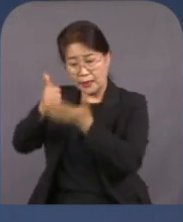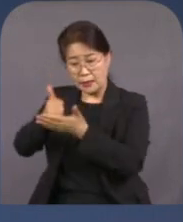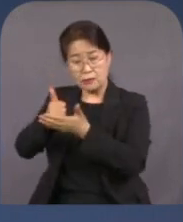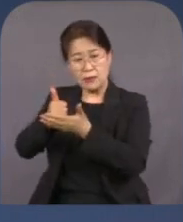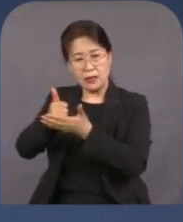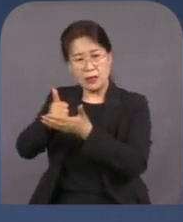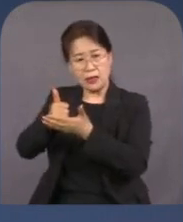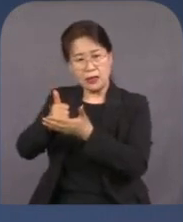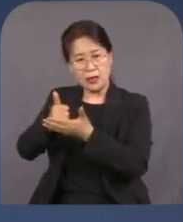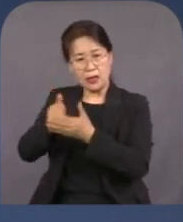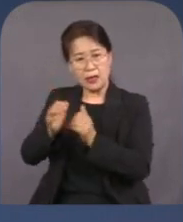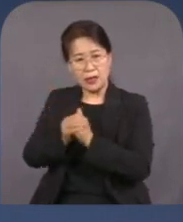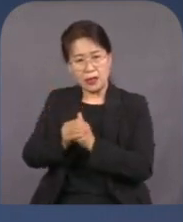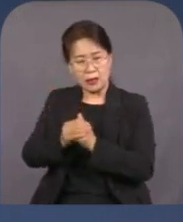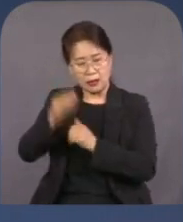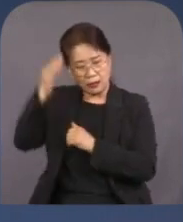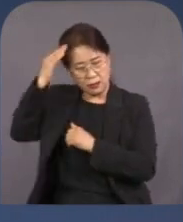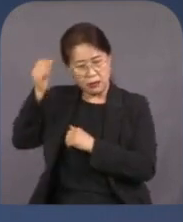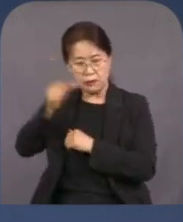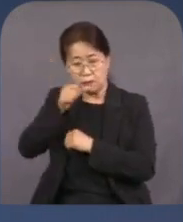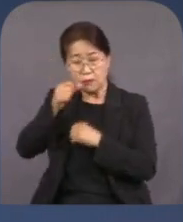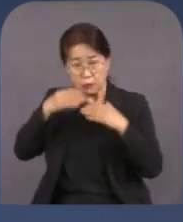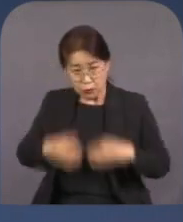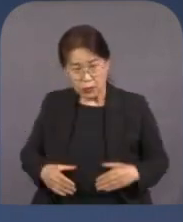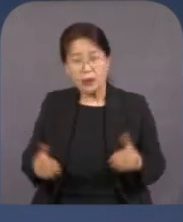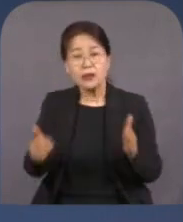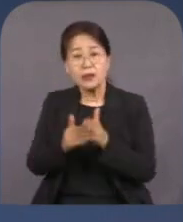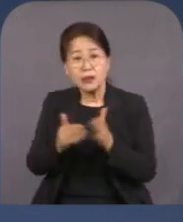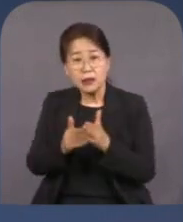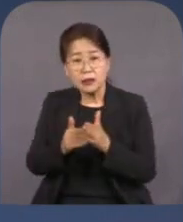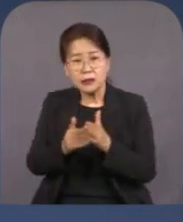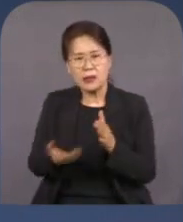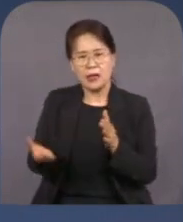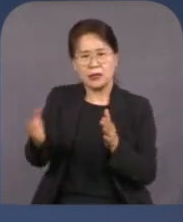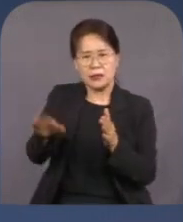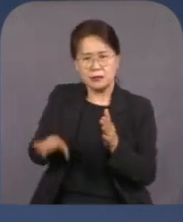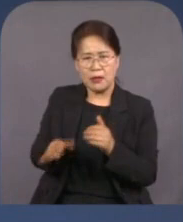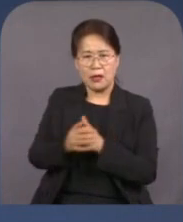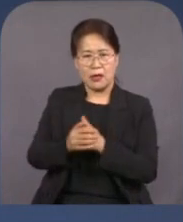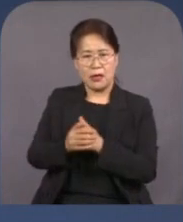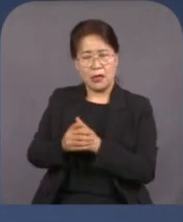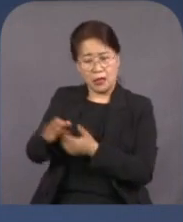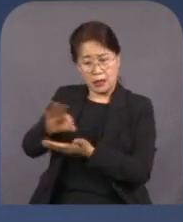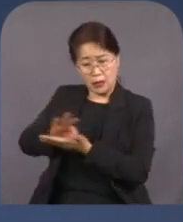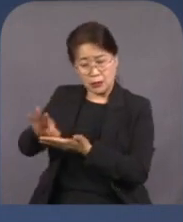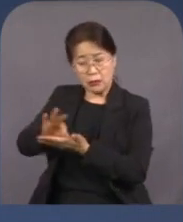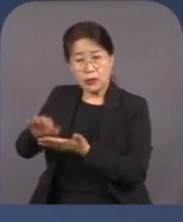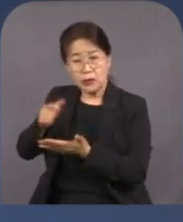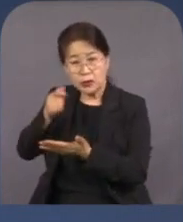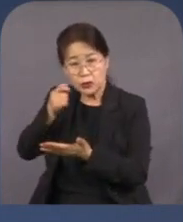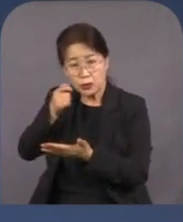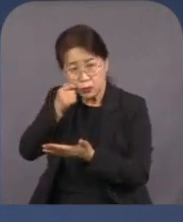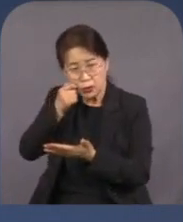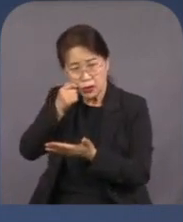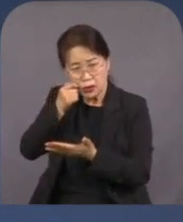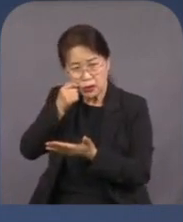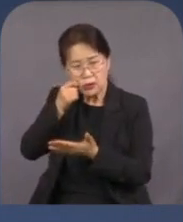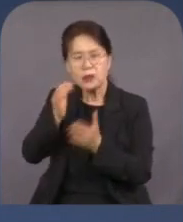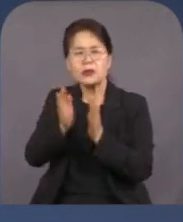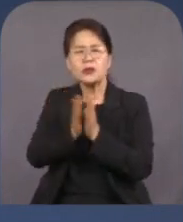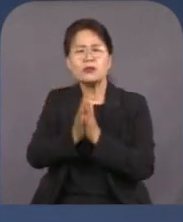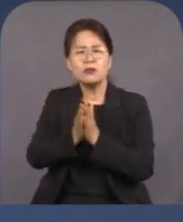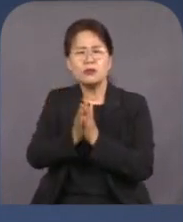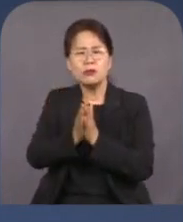전신갑주로 우리가 무장이 되어 있다고 할지라도 그것을 사용할 수 있는 기도의 사람이 없다면